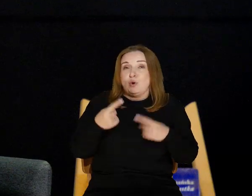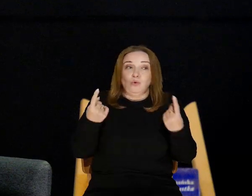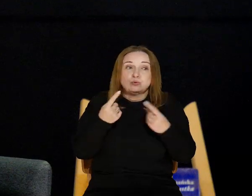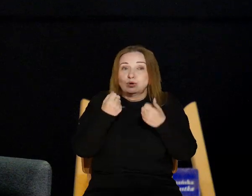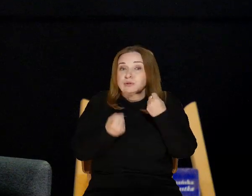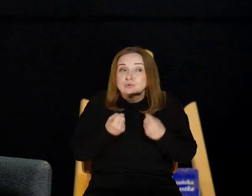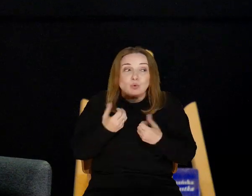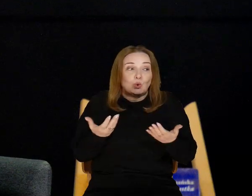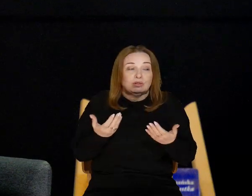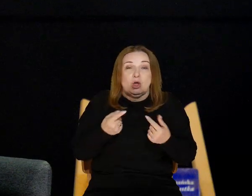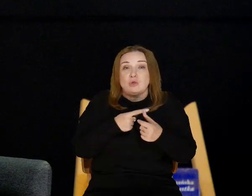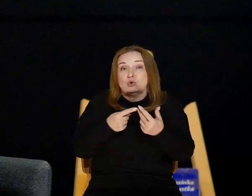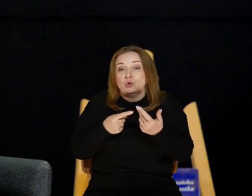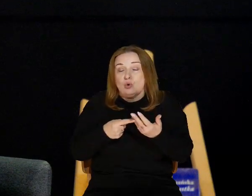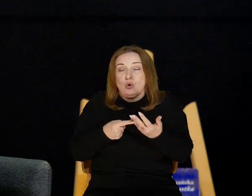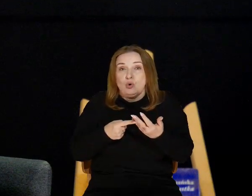sytuacjach.